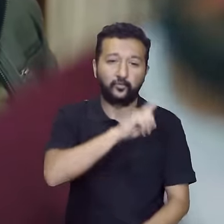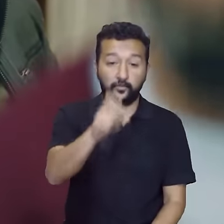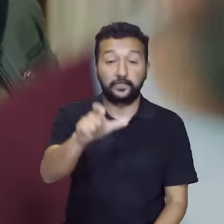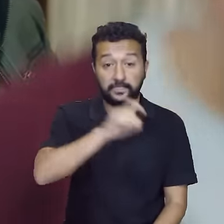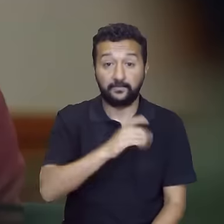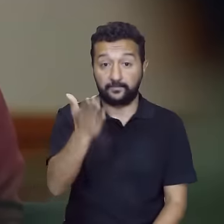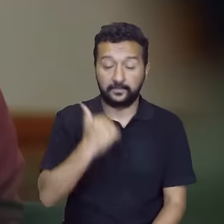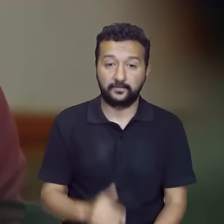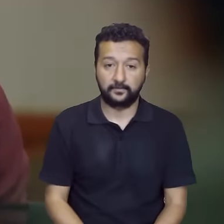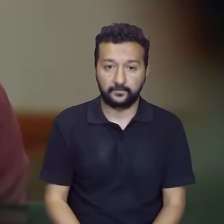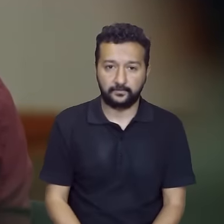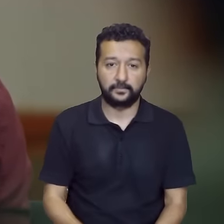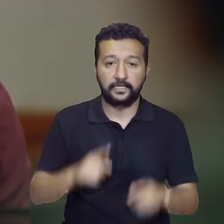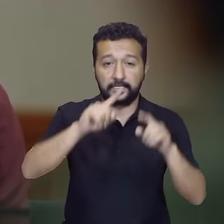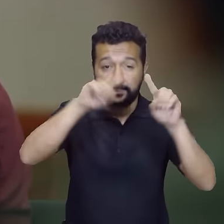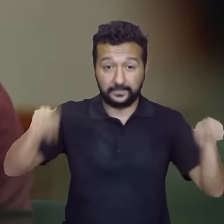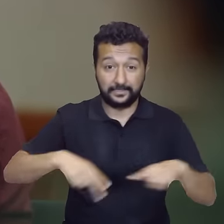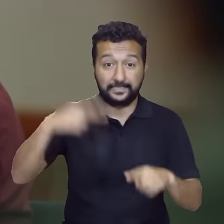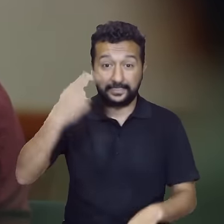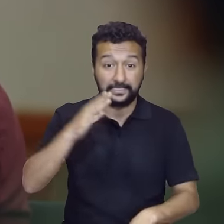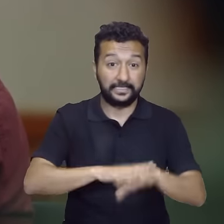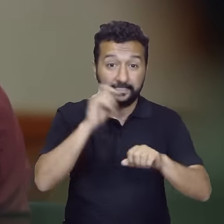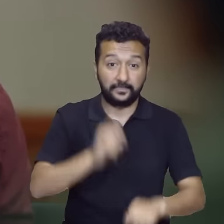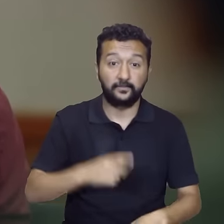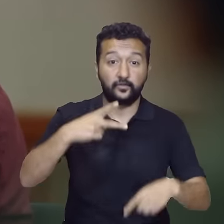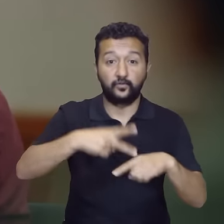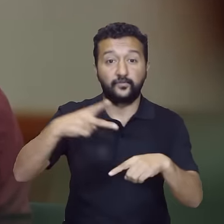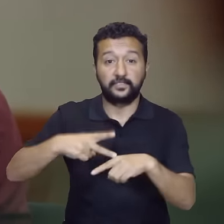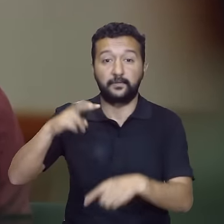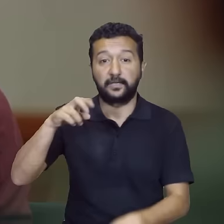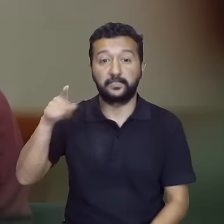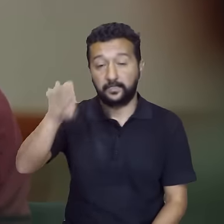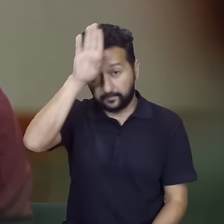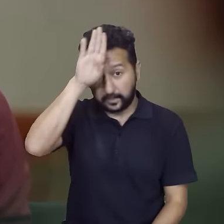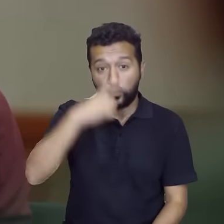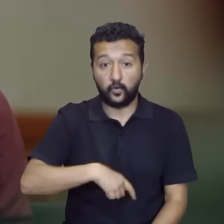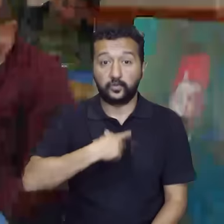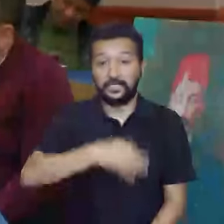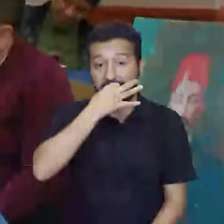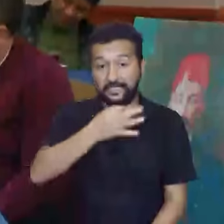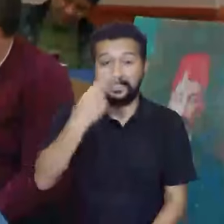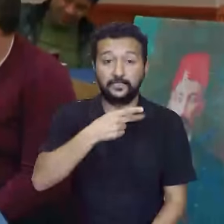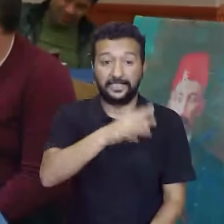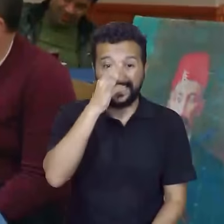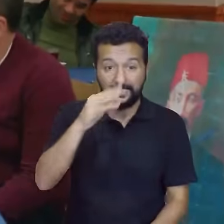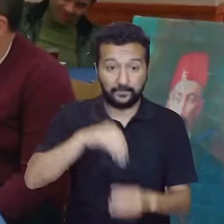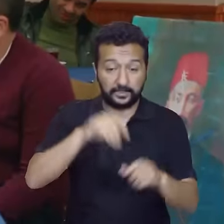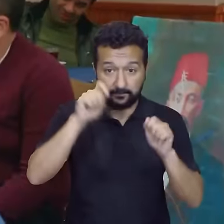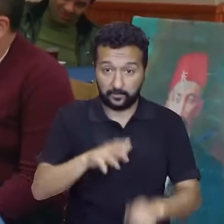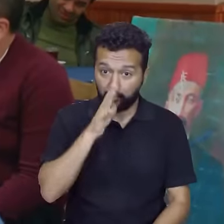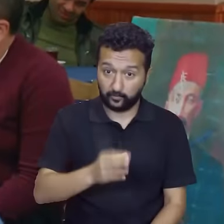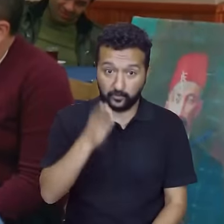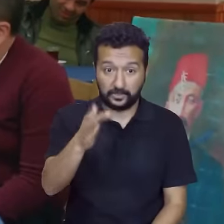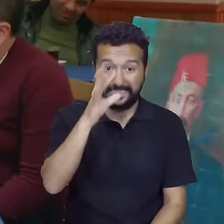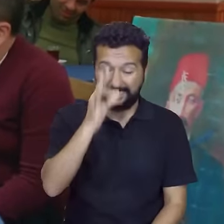soruya cevaplarsan hadi. Tabloyu çizen Zülfü Ziya Paşa. Padişahın özel izniyle çiziyor. Ve kim için çiziliyor biliyor